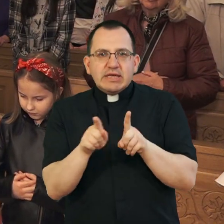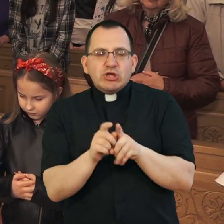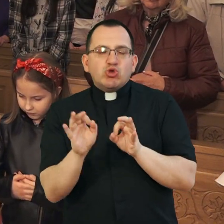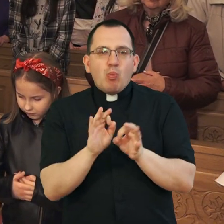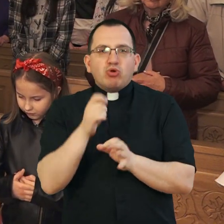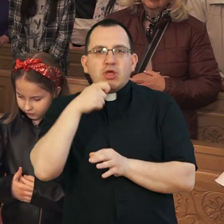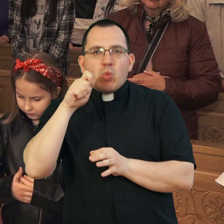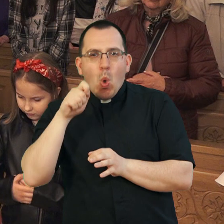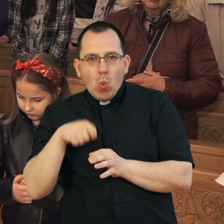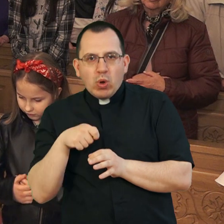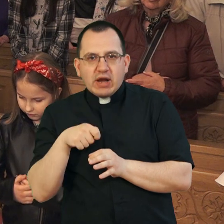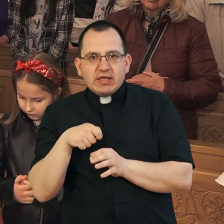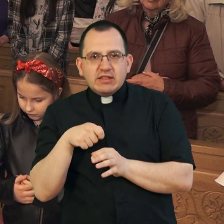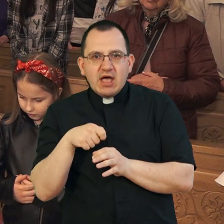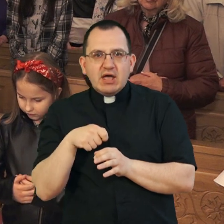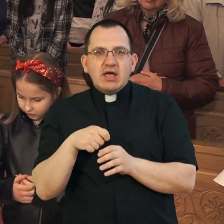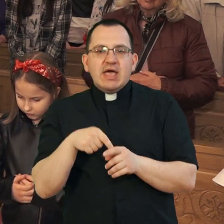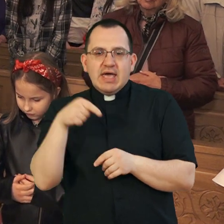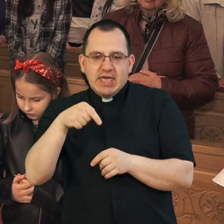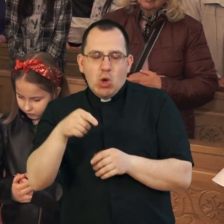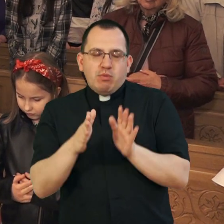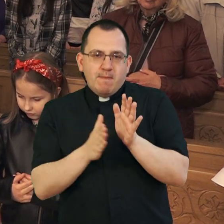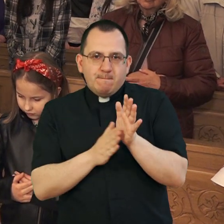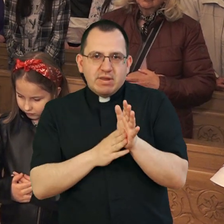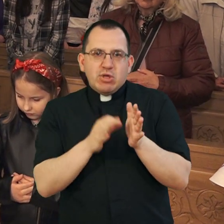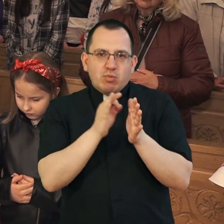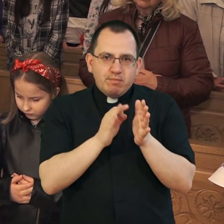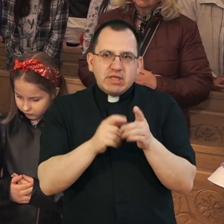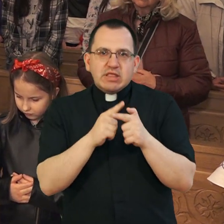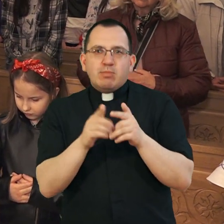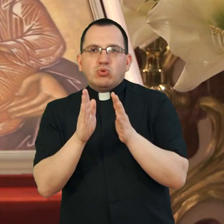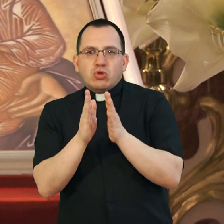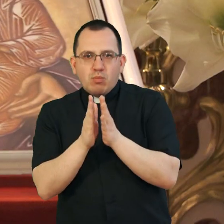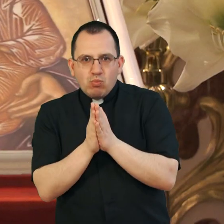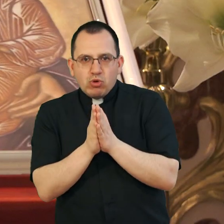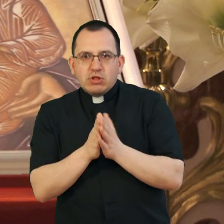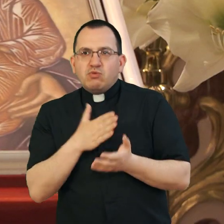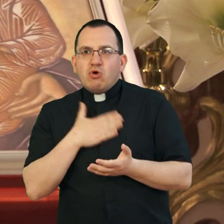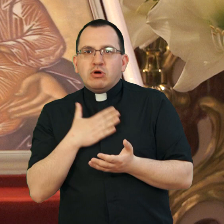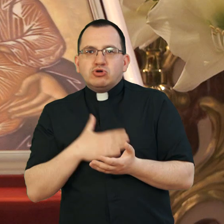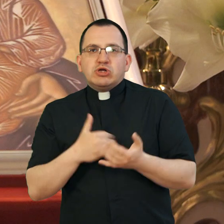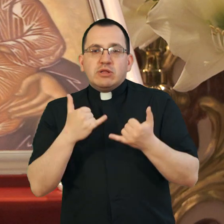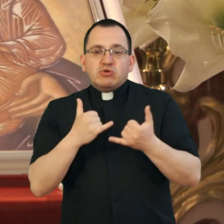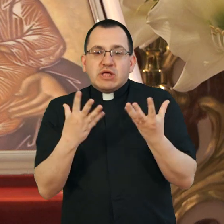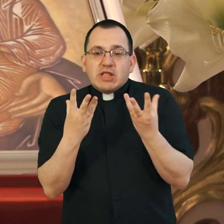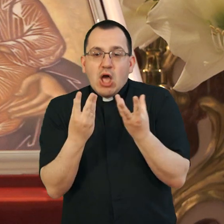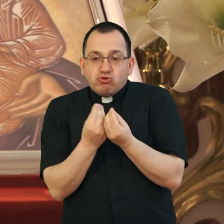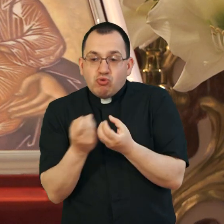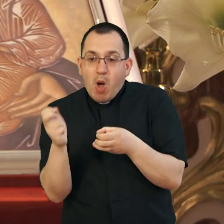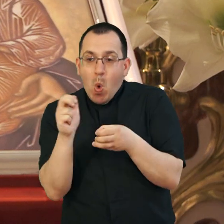mise, koju će predvoditi profesor Taras Barščevski, želimo za mir moliti s novim stanovnicima